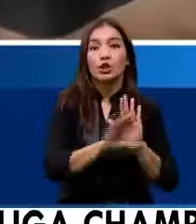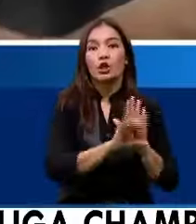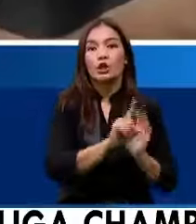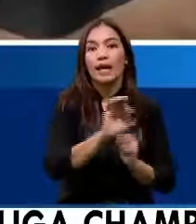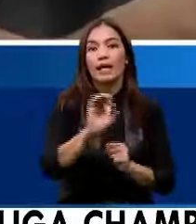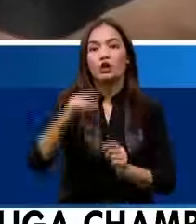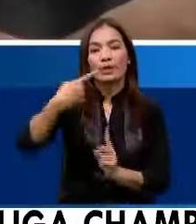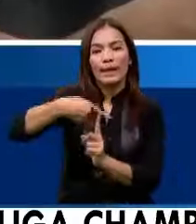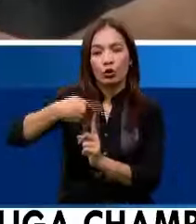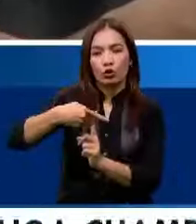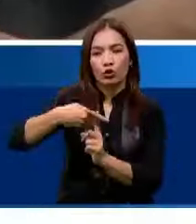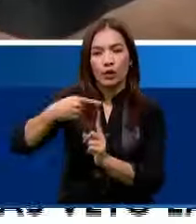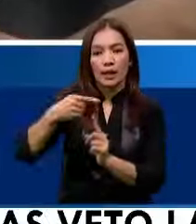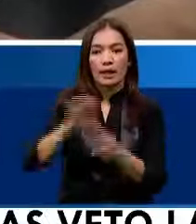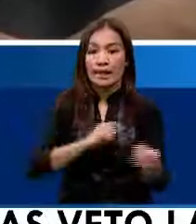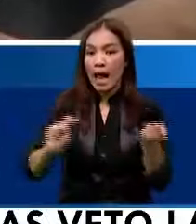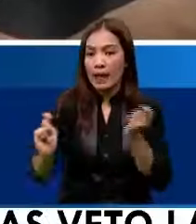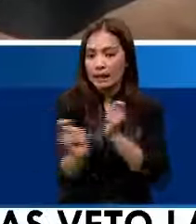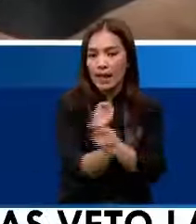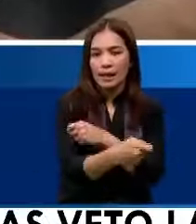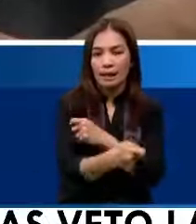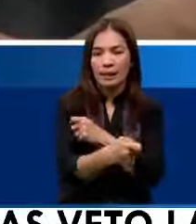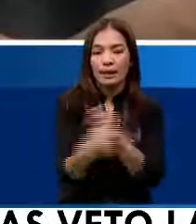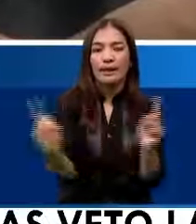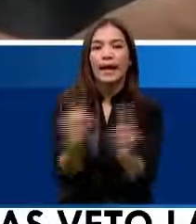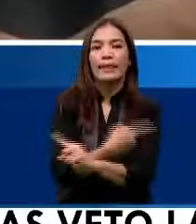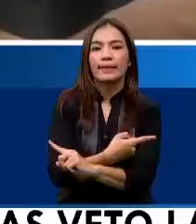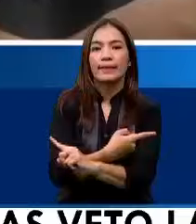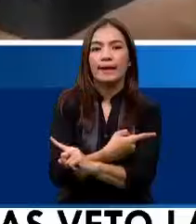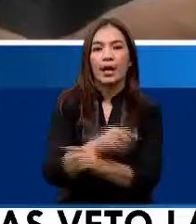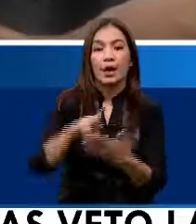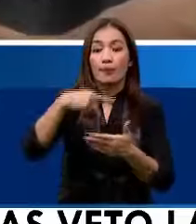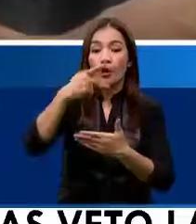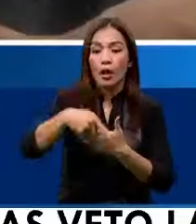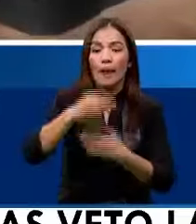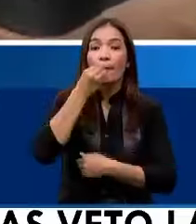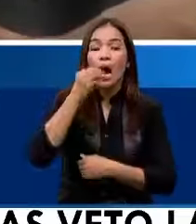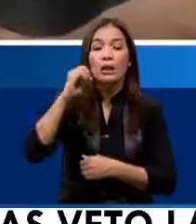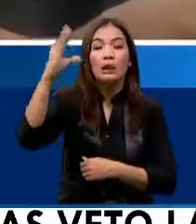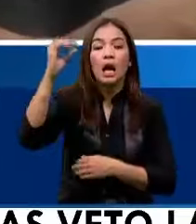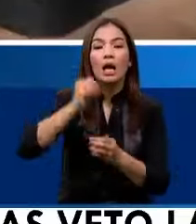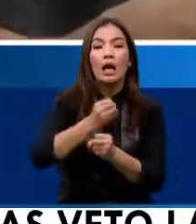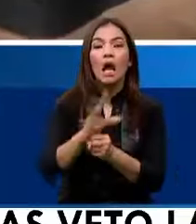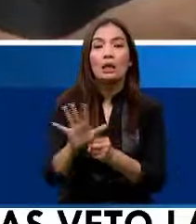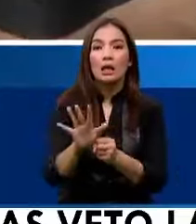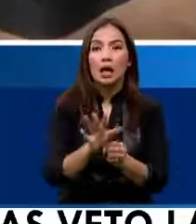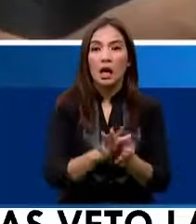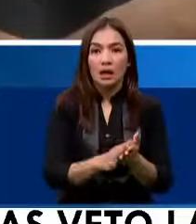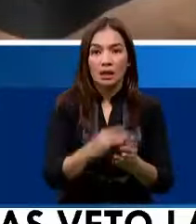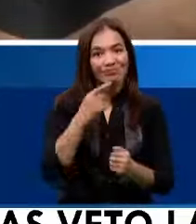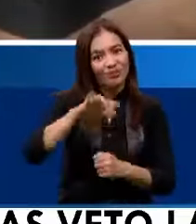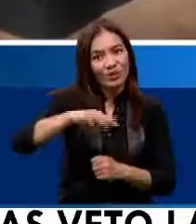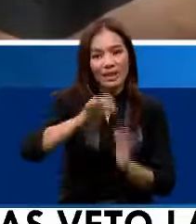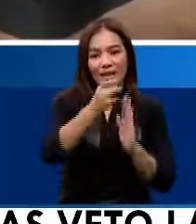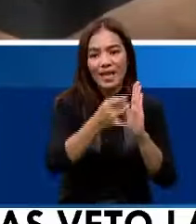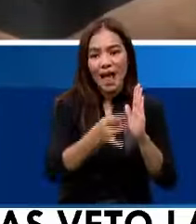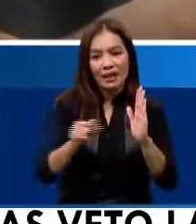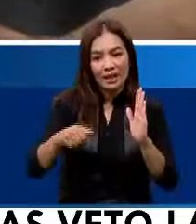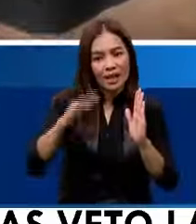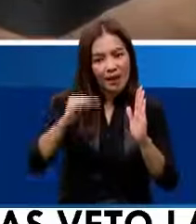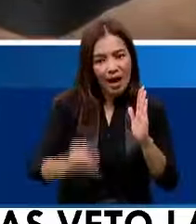triliun dan kemudian dialihkan untuk eh apa program makan siang gratis ini nilai produktivitasnya bahkan saya rasa akan jauh lebih